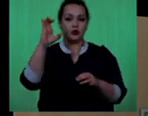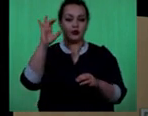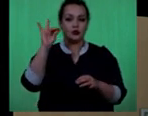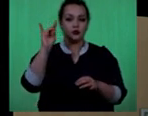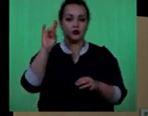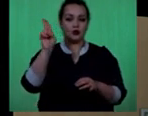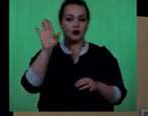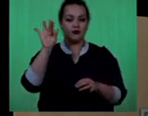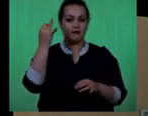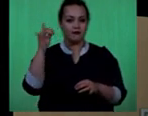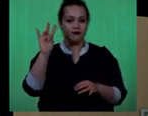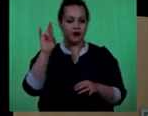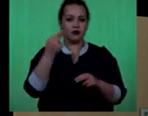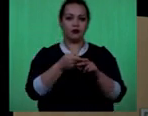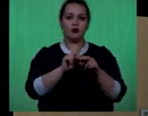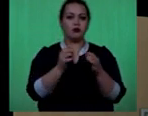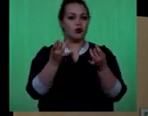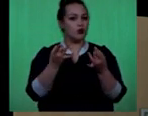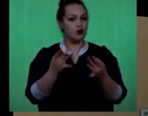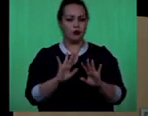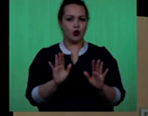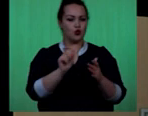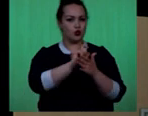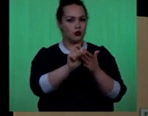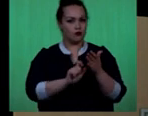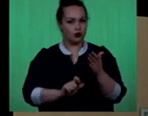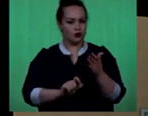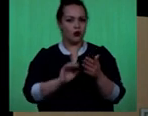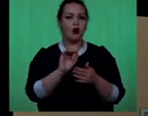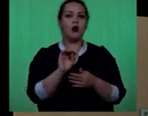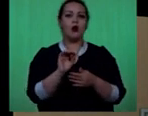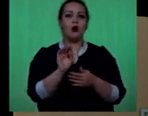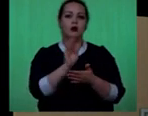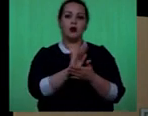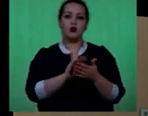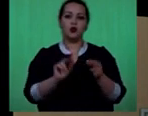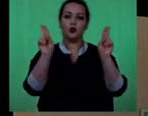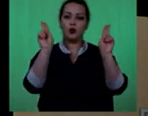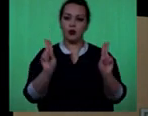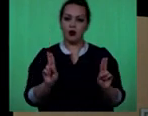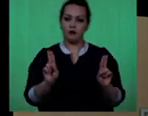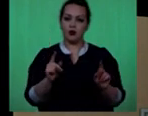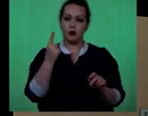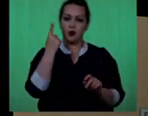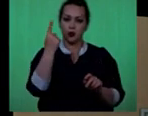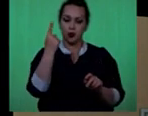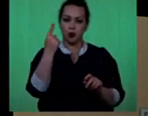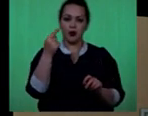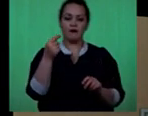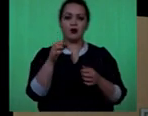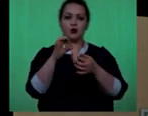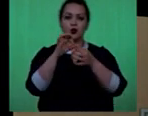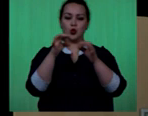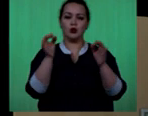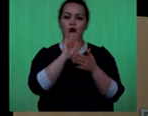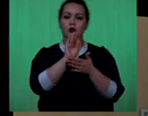непростое стихотворение о стихотворении написано по следующим правилам в первой строке ребята мы